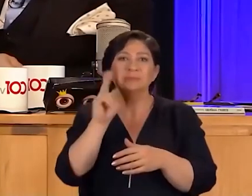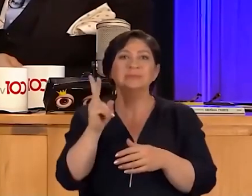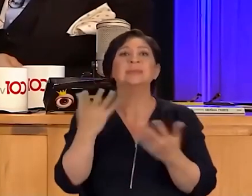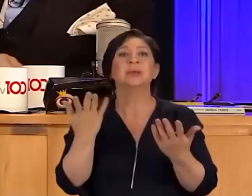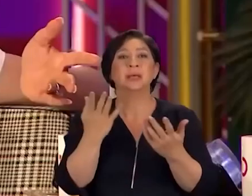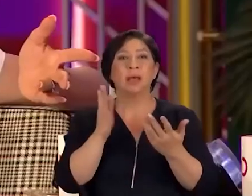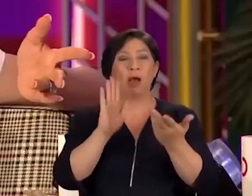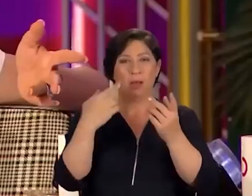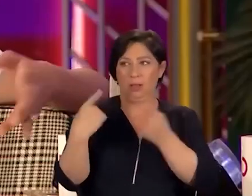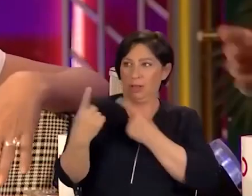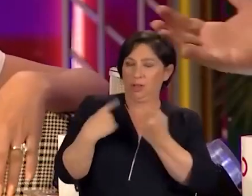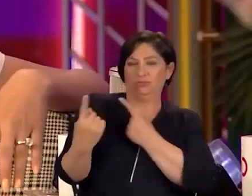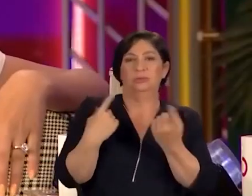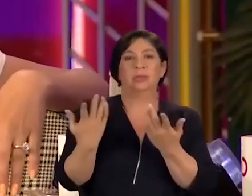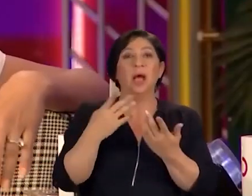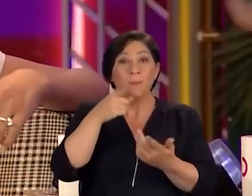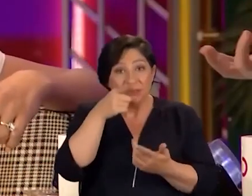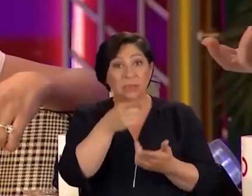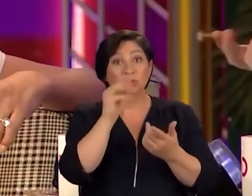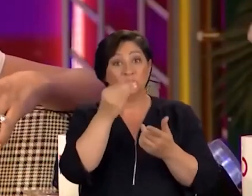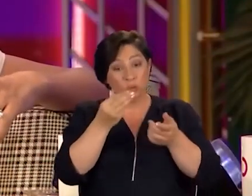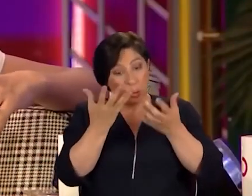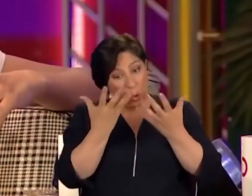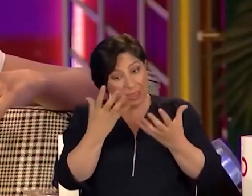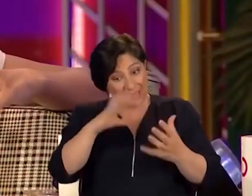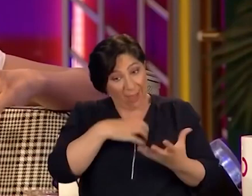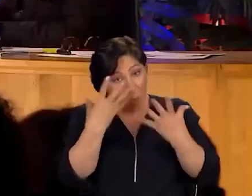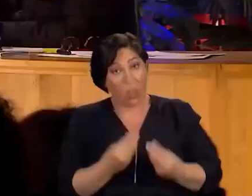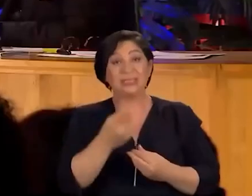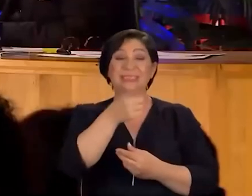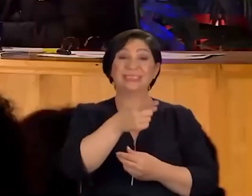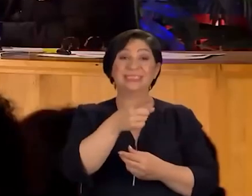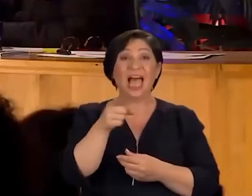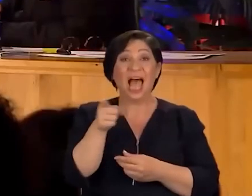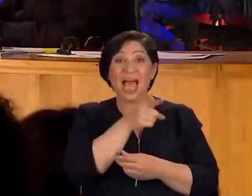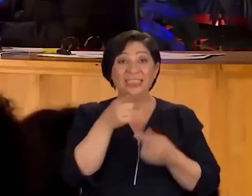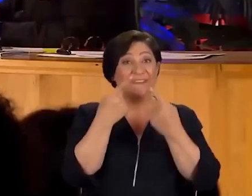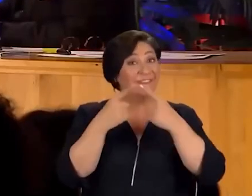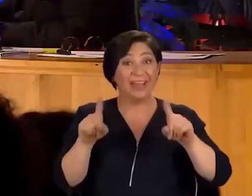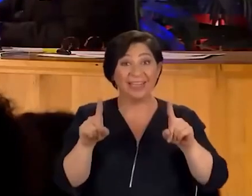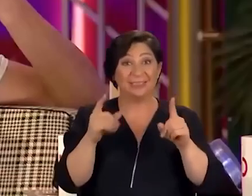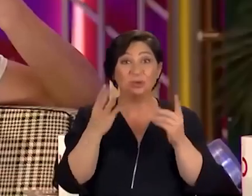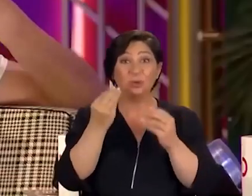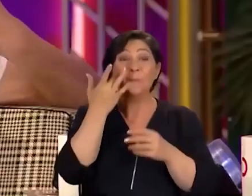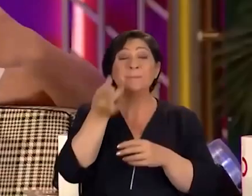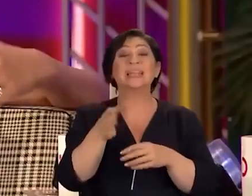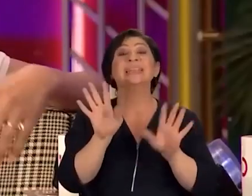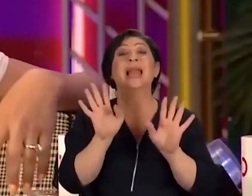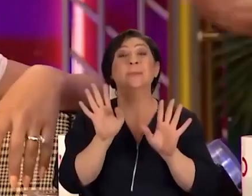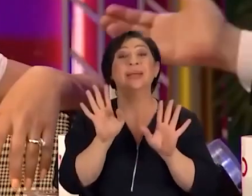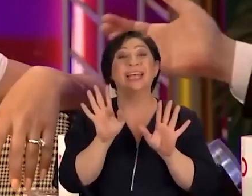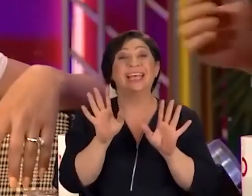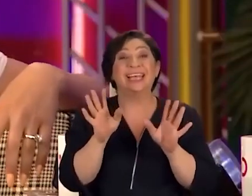canım? Ama karşılıklı değil mi yani bu? Sen de çocuk sahibi olansın. Aradaki fark işte. Çok bariz değil mi?